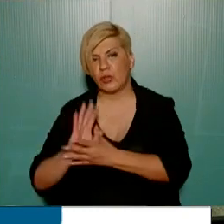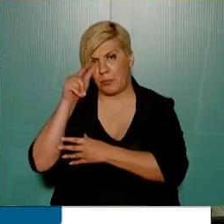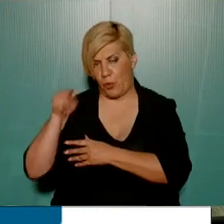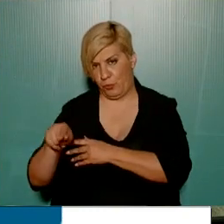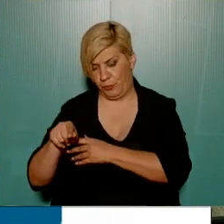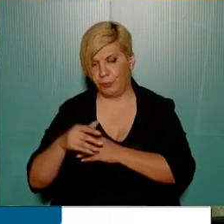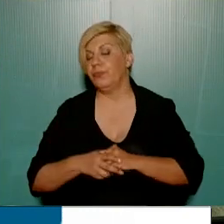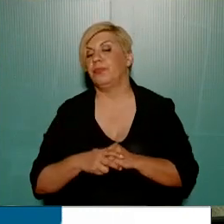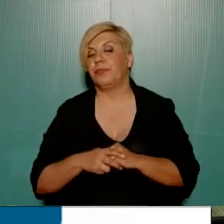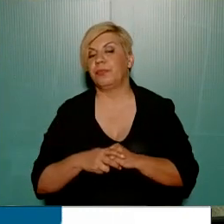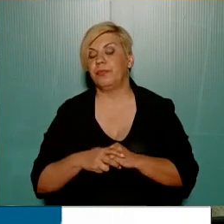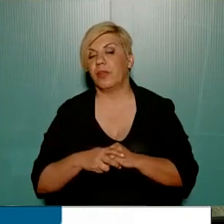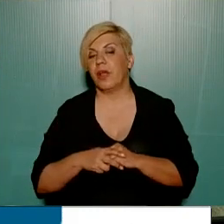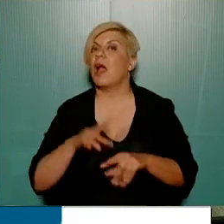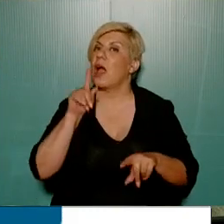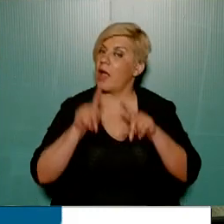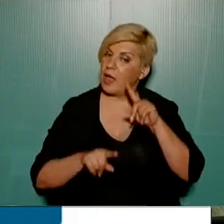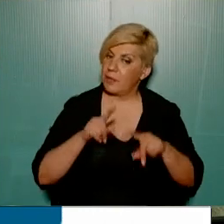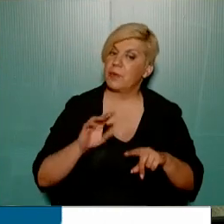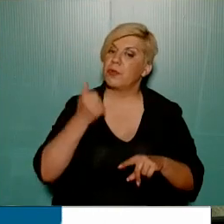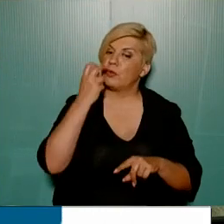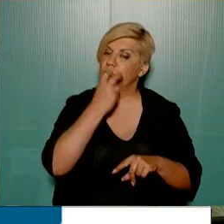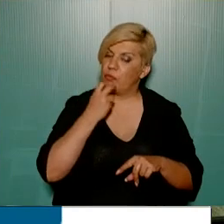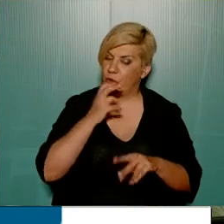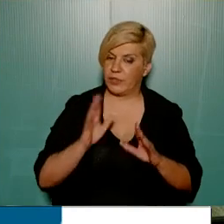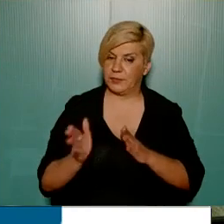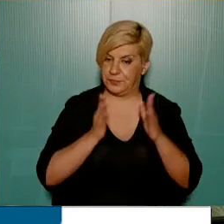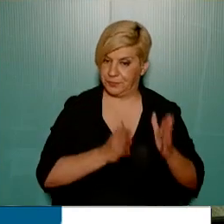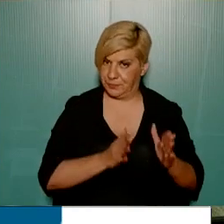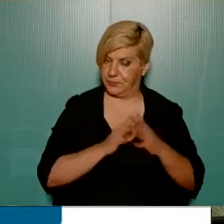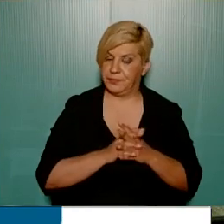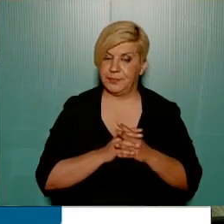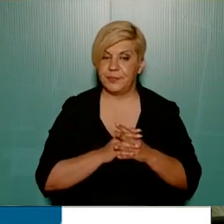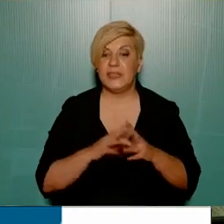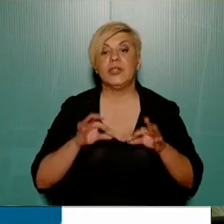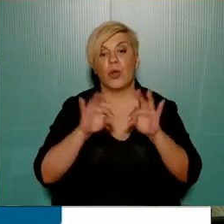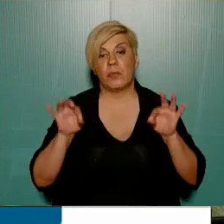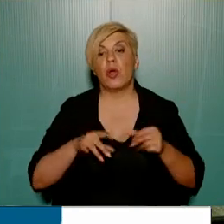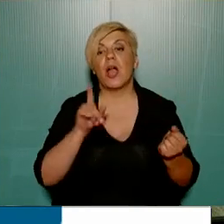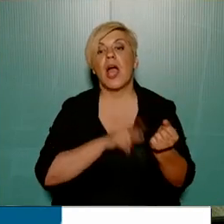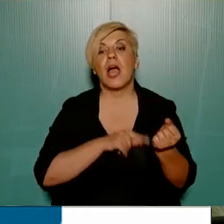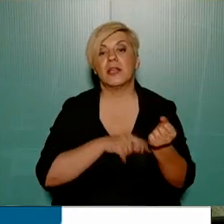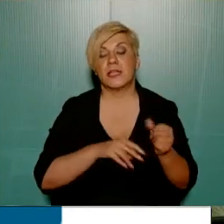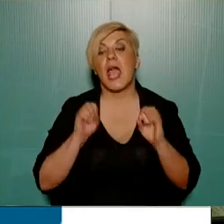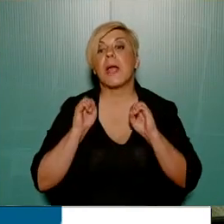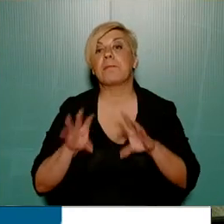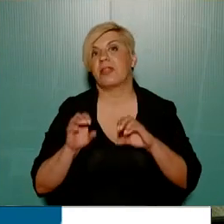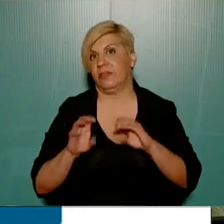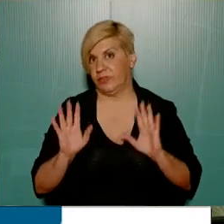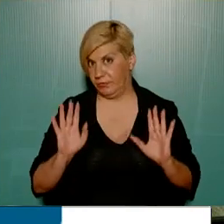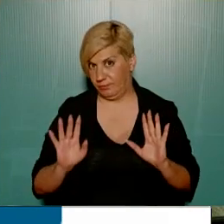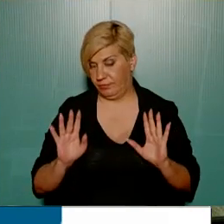ΝΤΕΠΟ. Κάποιες πρώτες πληροφορίες. Τώρα, το οικόπεδο είναι χαρακτηρισμένο για εκπαίδευση.